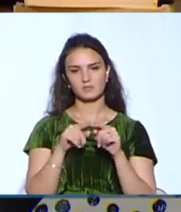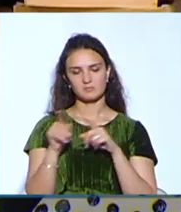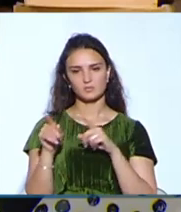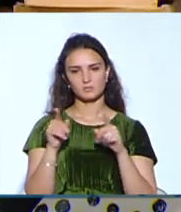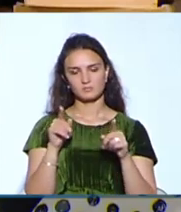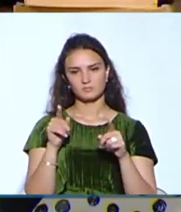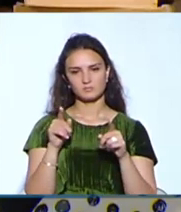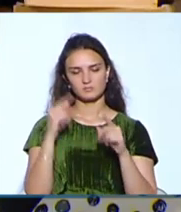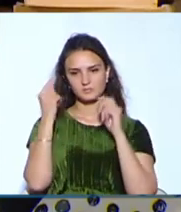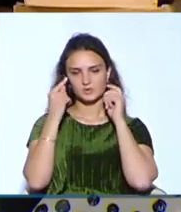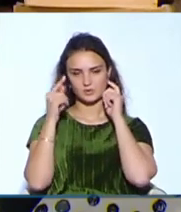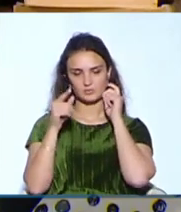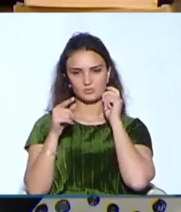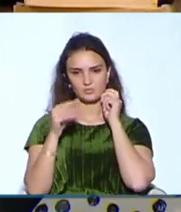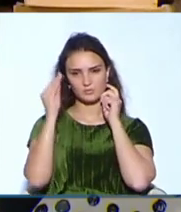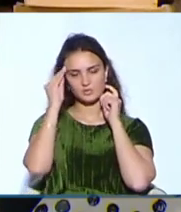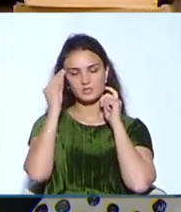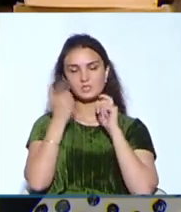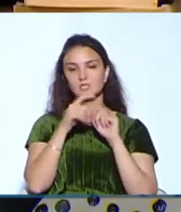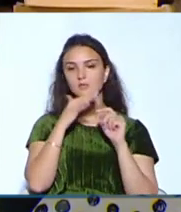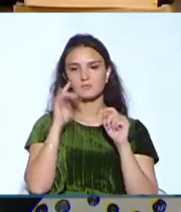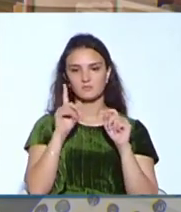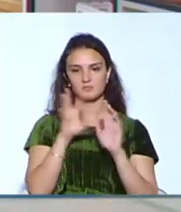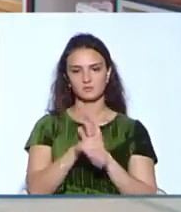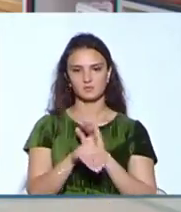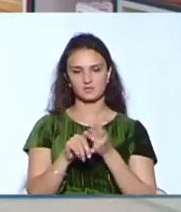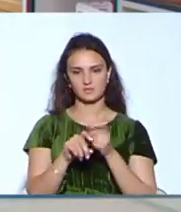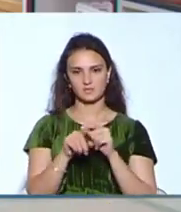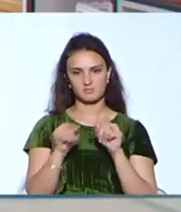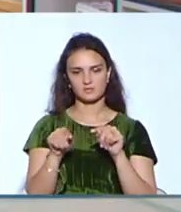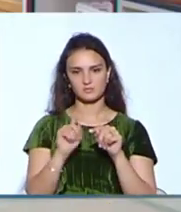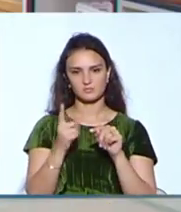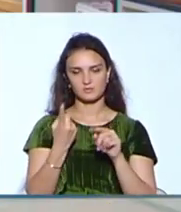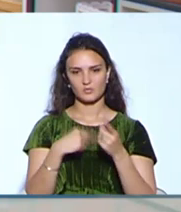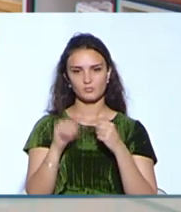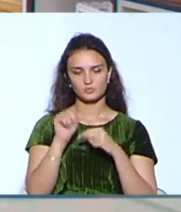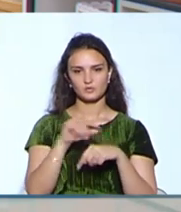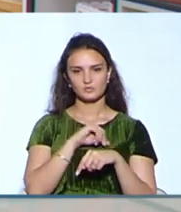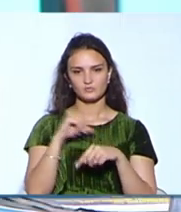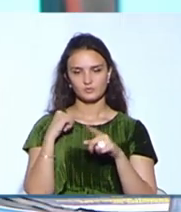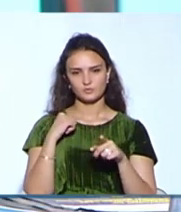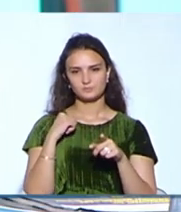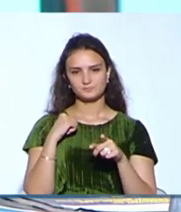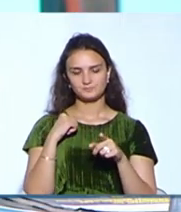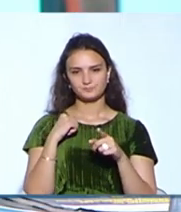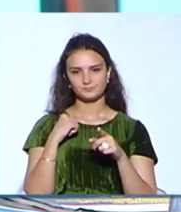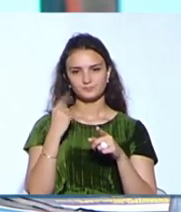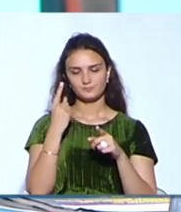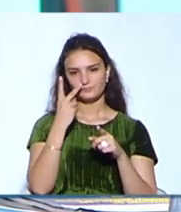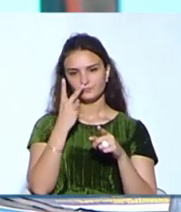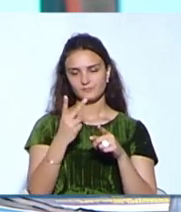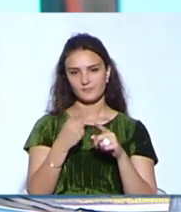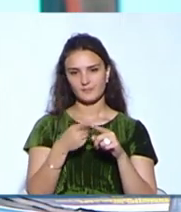იმ ფსიქოლოგიურ პოზიციას ძალიან ბევრ რამეში. და აი ამას რომ დავუბრუნდეთ, თვითონ ერთი